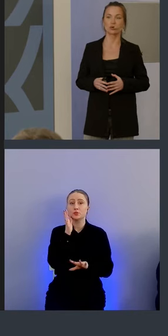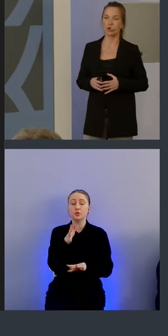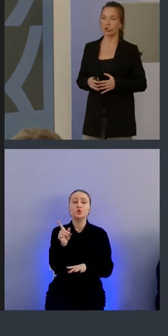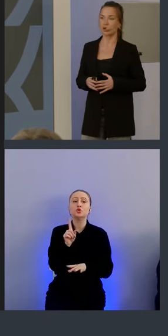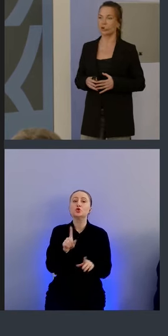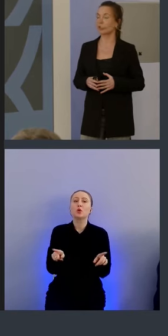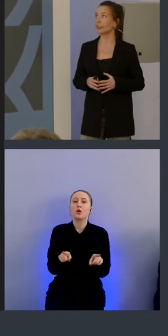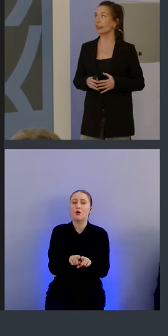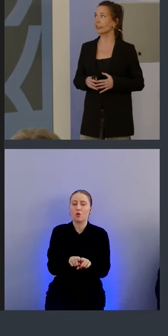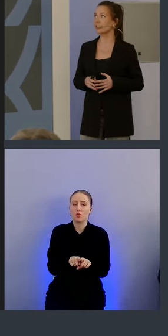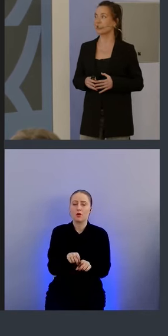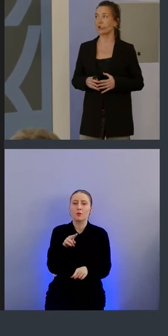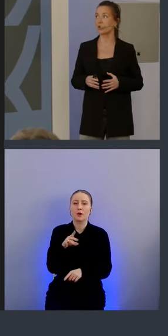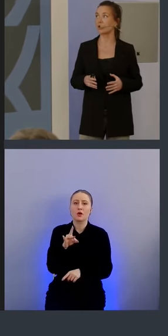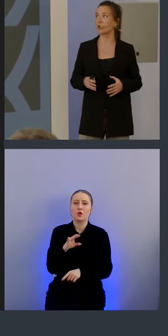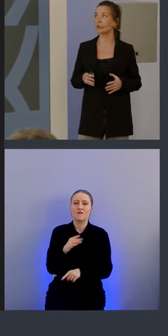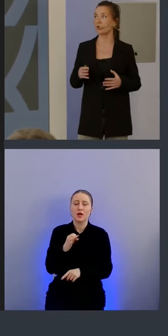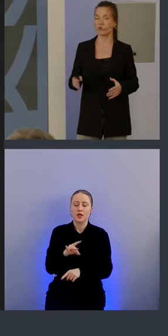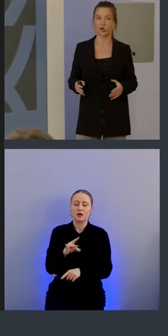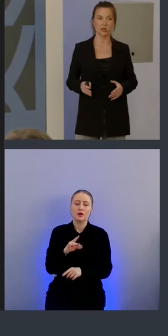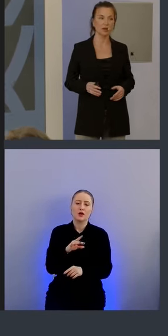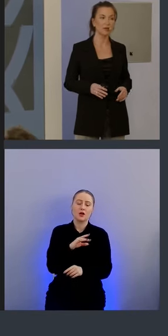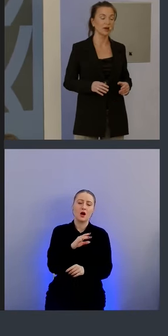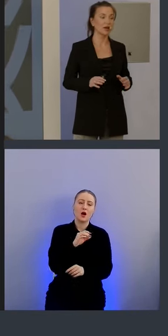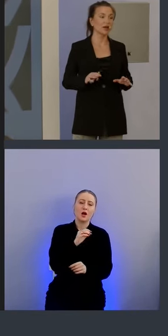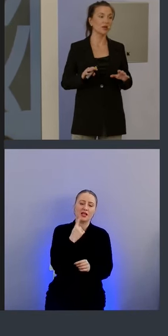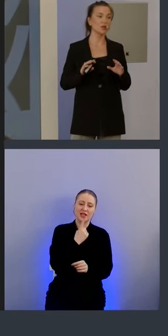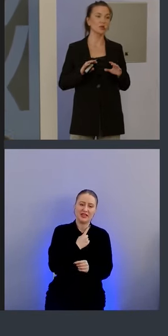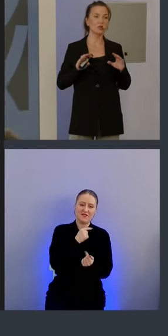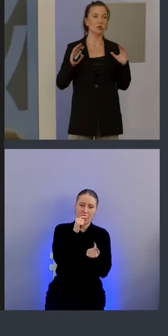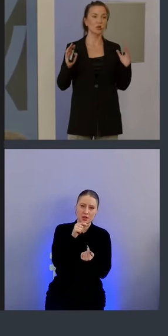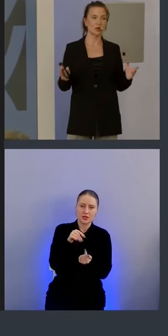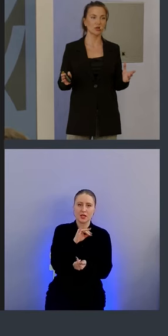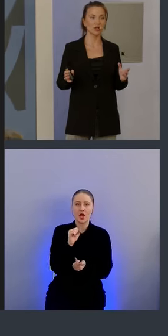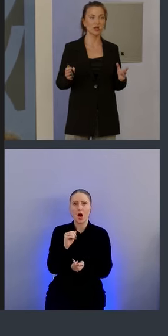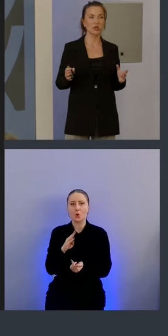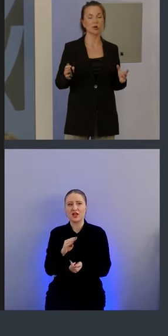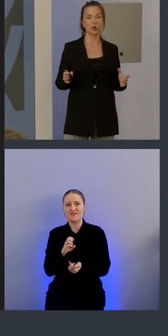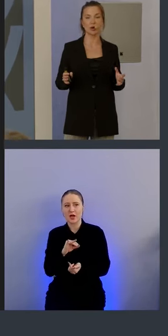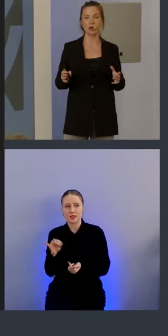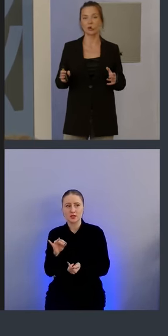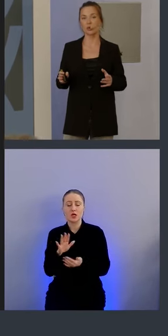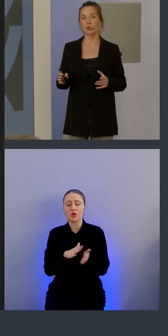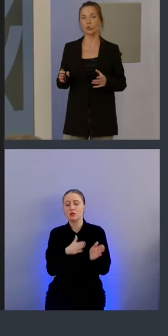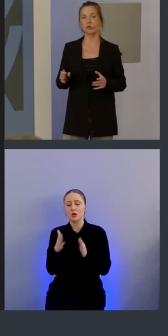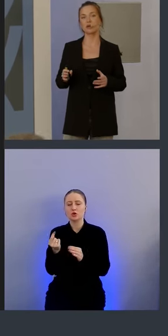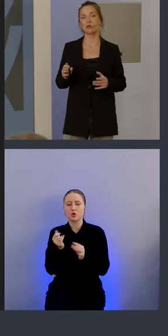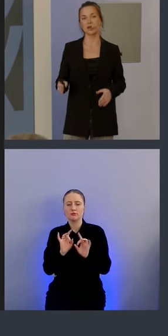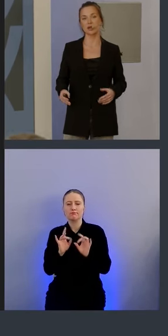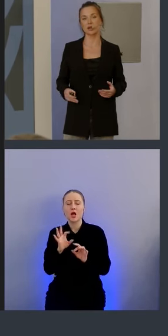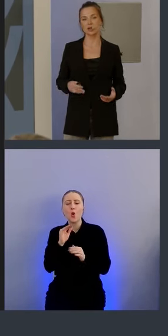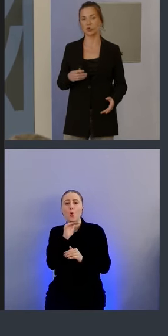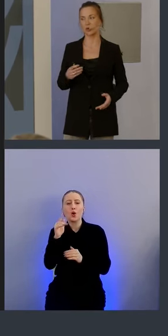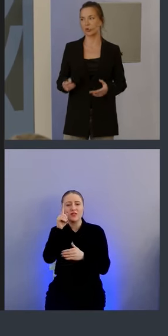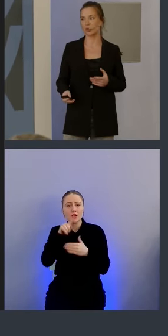что такое провайдер идентификации и аутентификации. Дальше будет такой небольшой теоретический блок про уровни